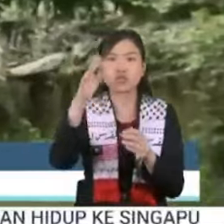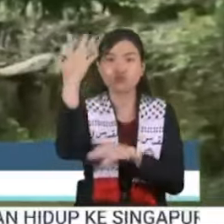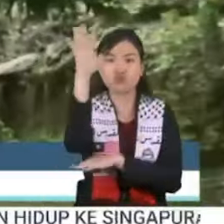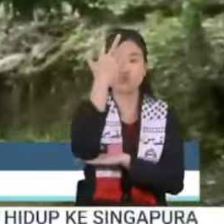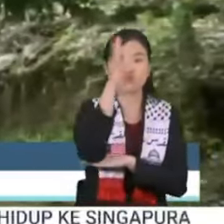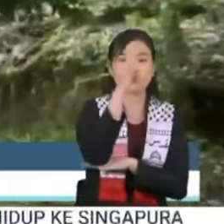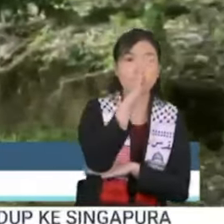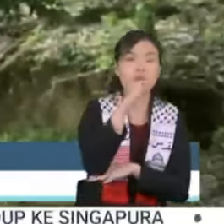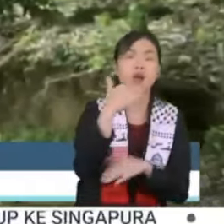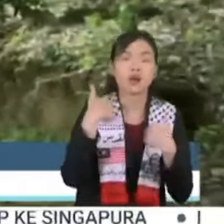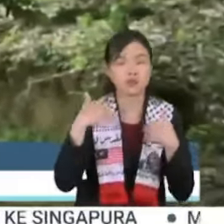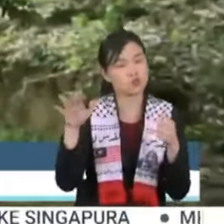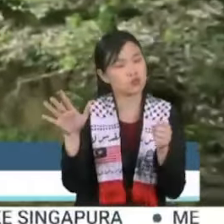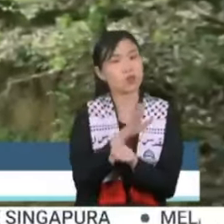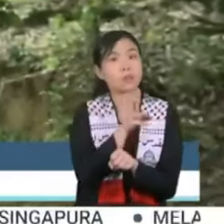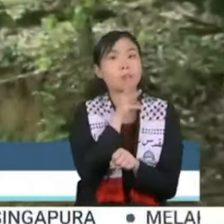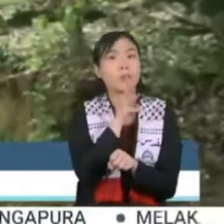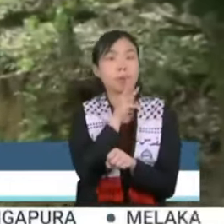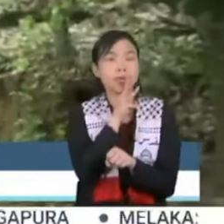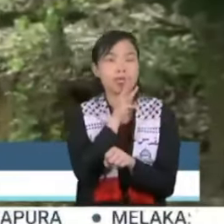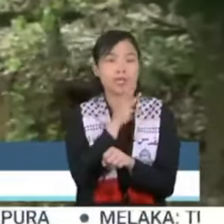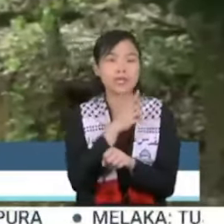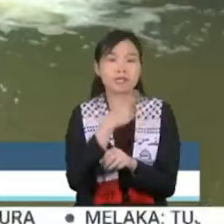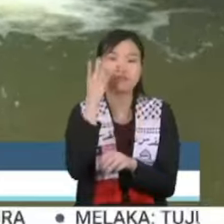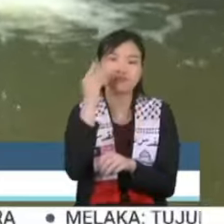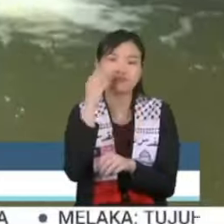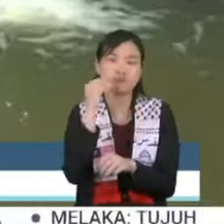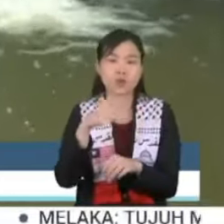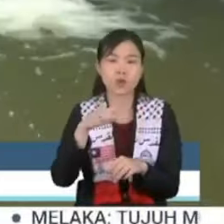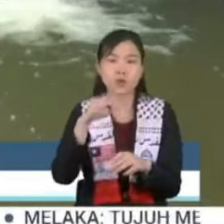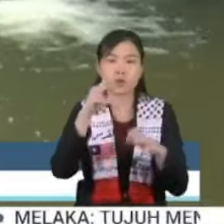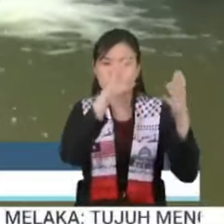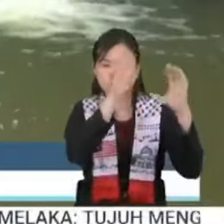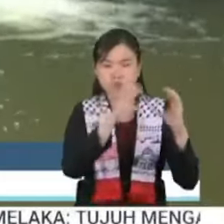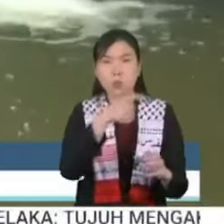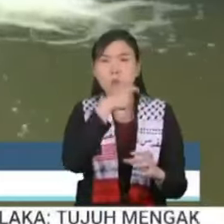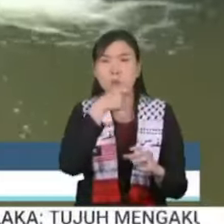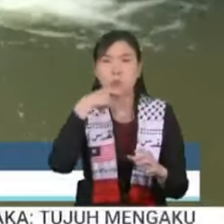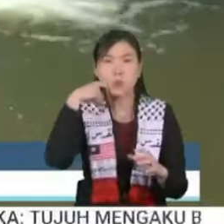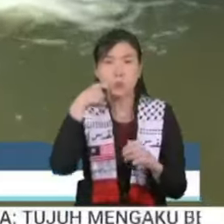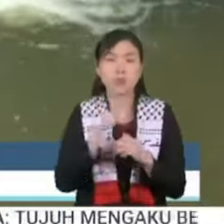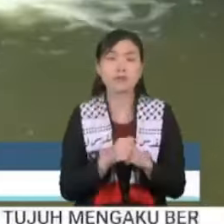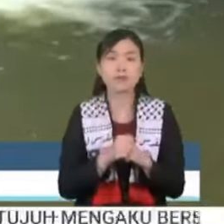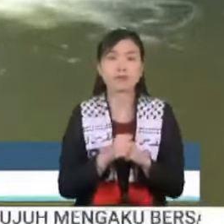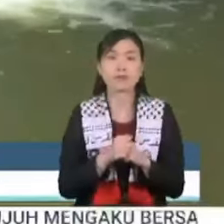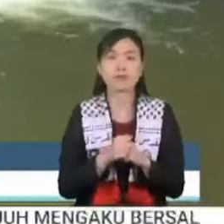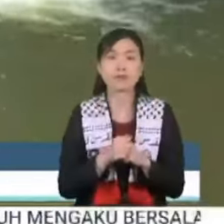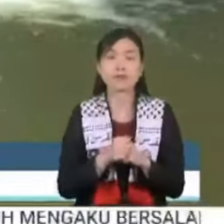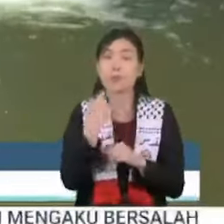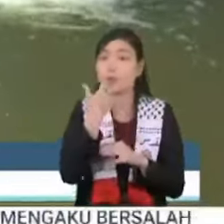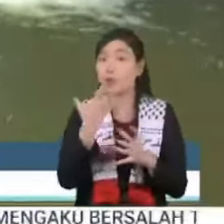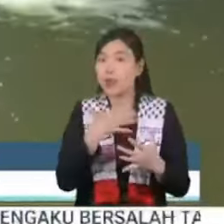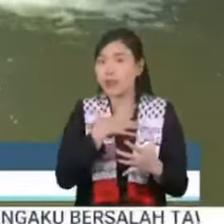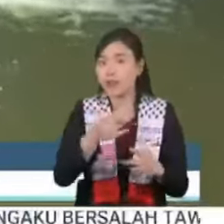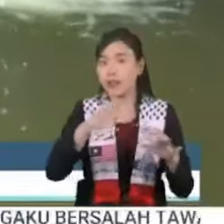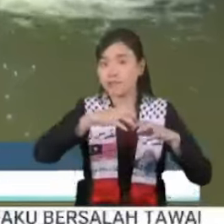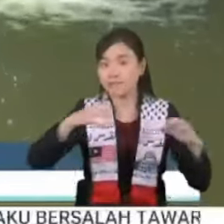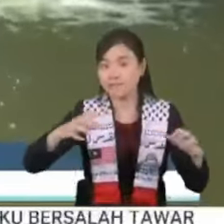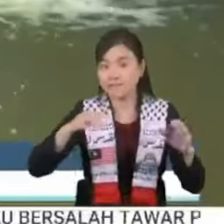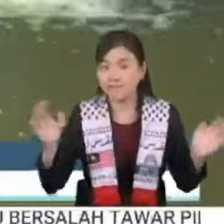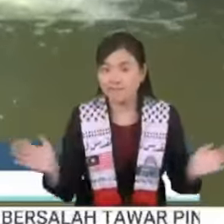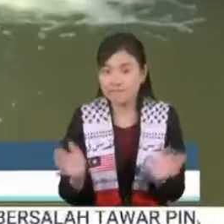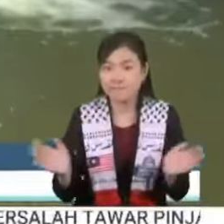air secukupnya berdepan musim kemarau. Sambutan peminat raja buah itu masih lagi menggalakkan berdasarkan jumlah